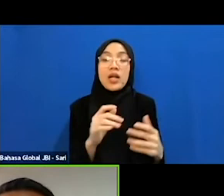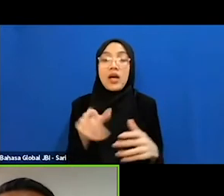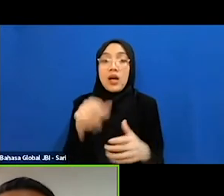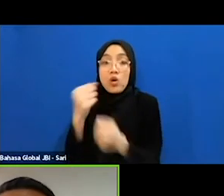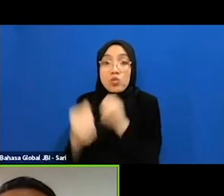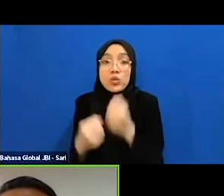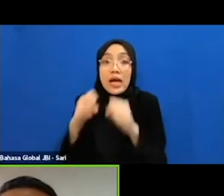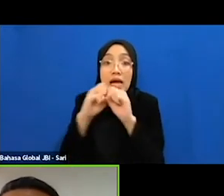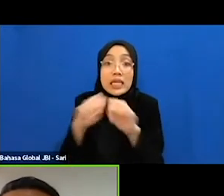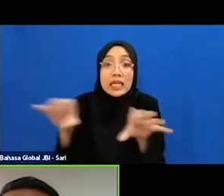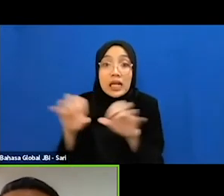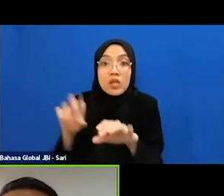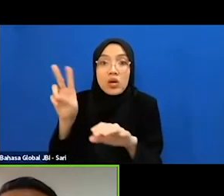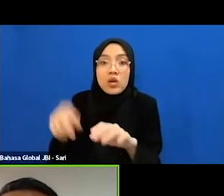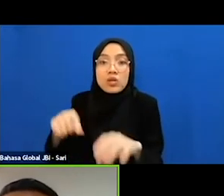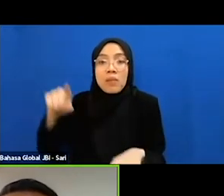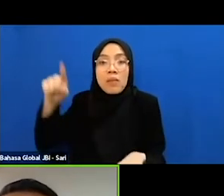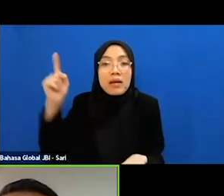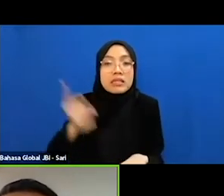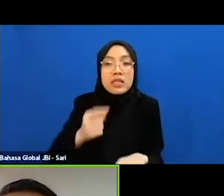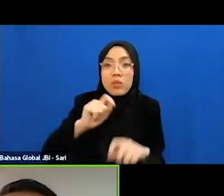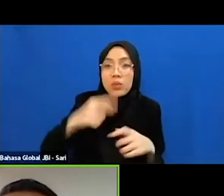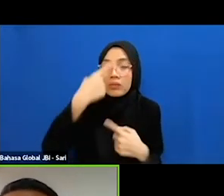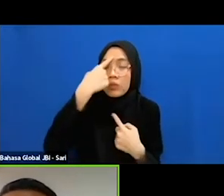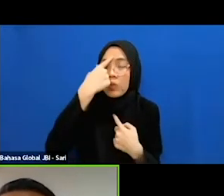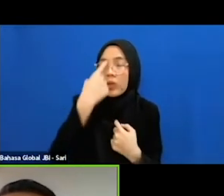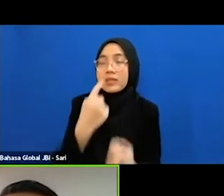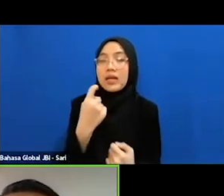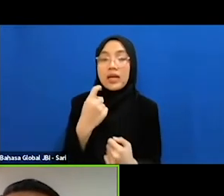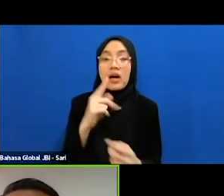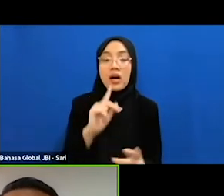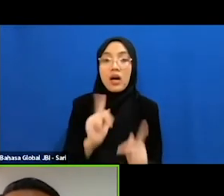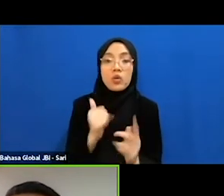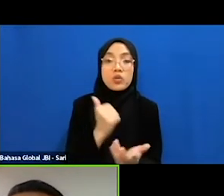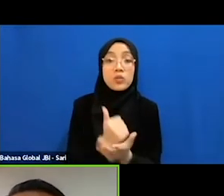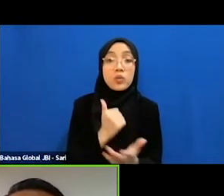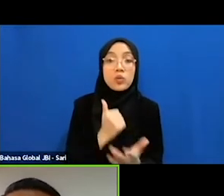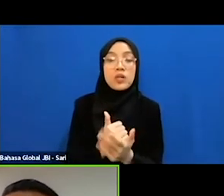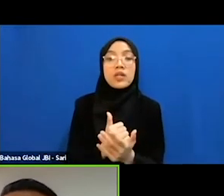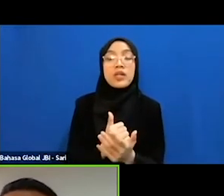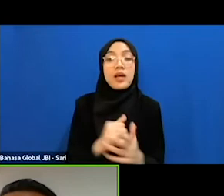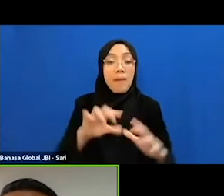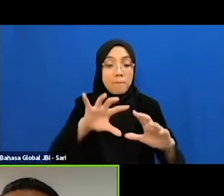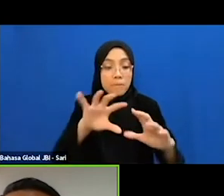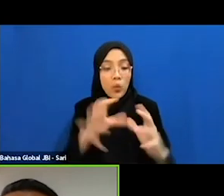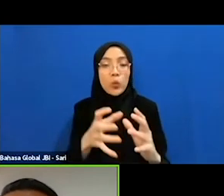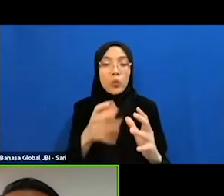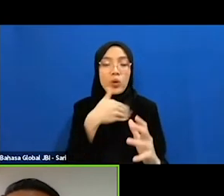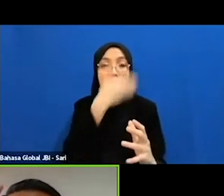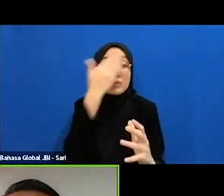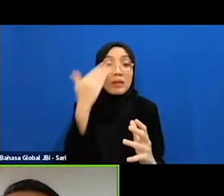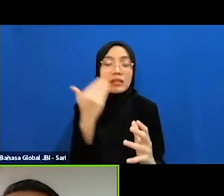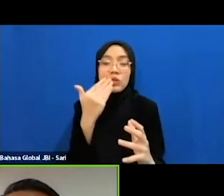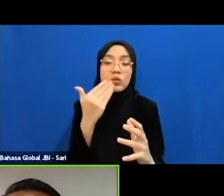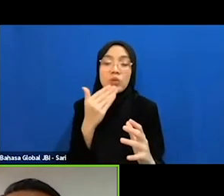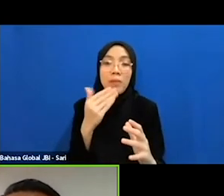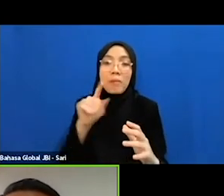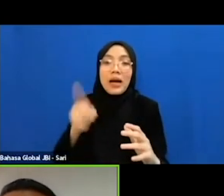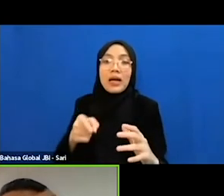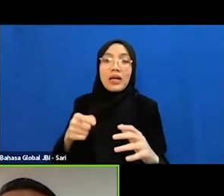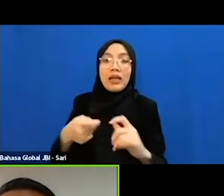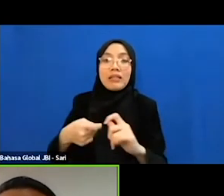perusahaan perikanan ini harus memastikan meyakinkan bahwa memang produk kosmetik itu tidak menggunakan